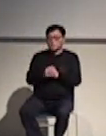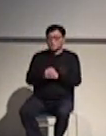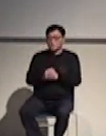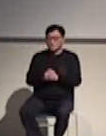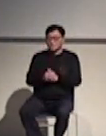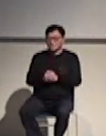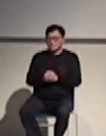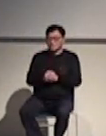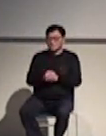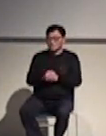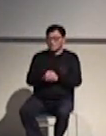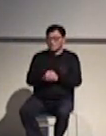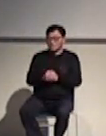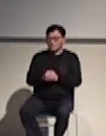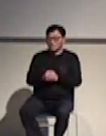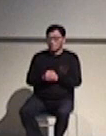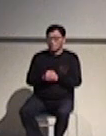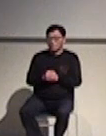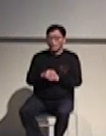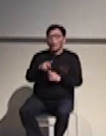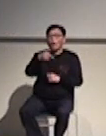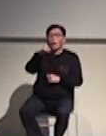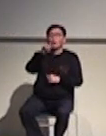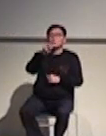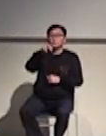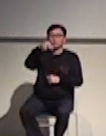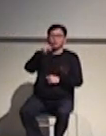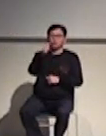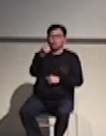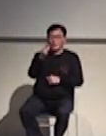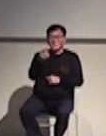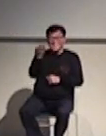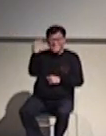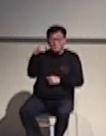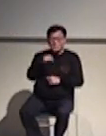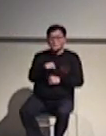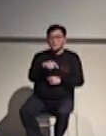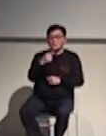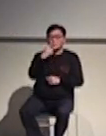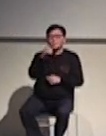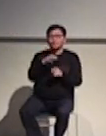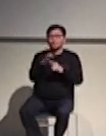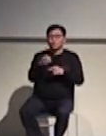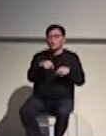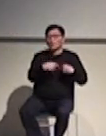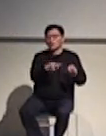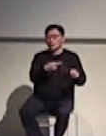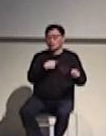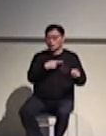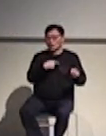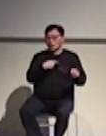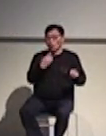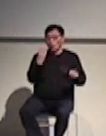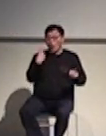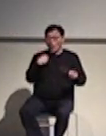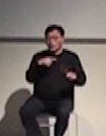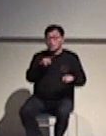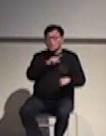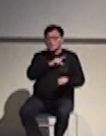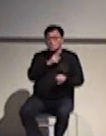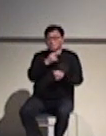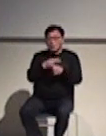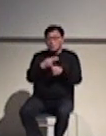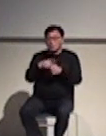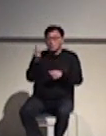네. 저희 신수다 전 멤버. 네, 그렇죠. 별명은 로봇. 네.